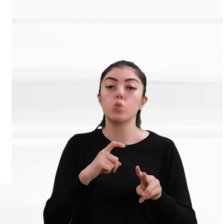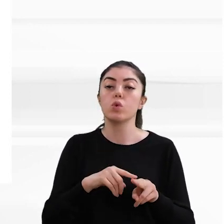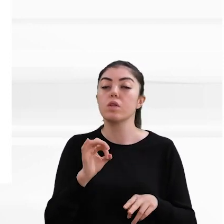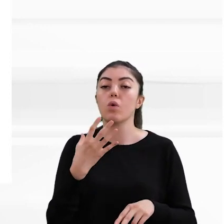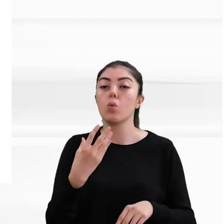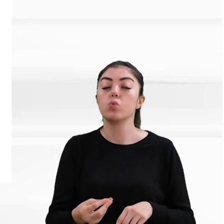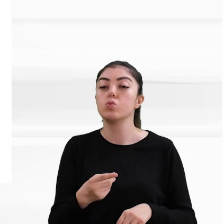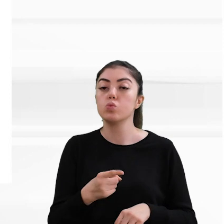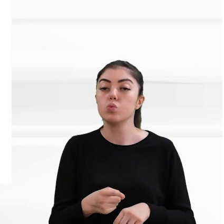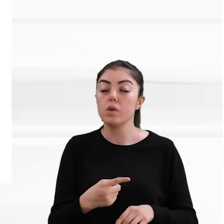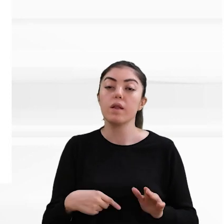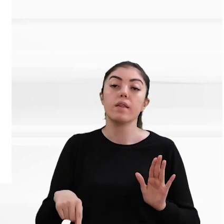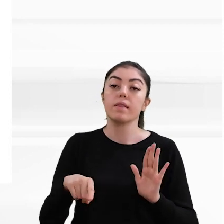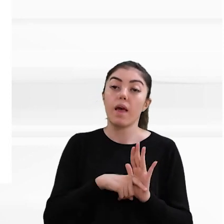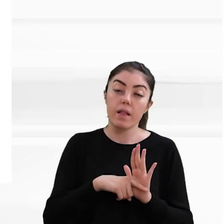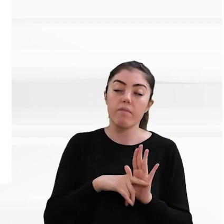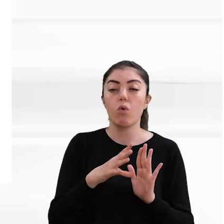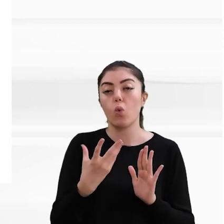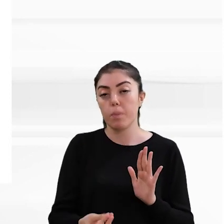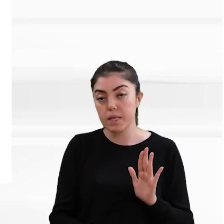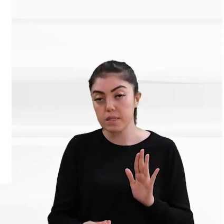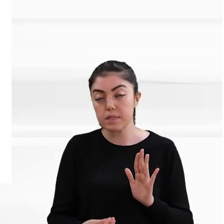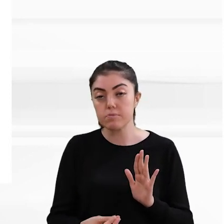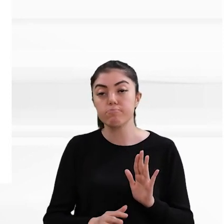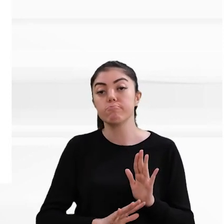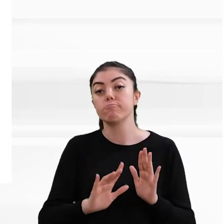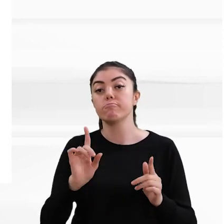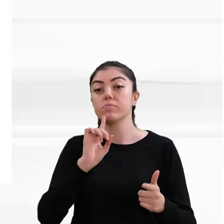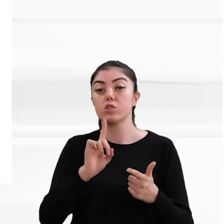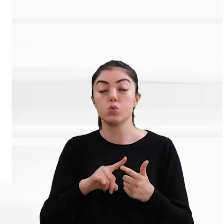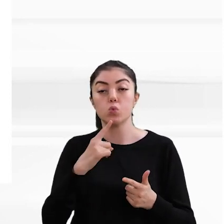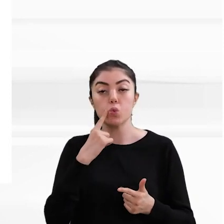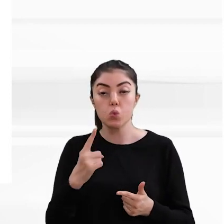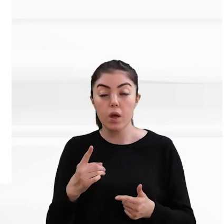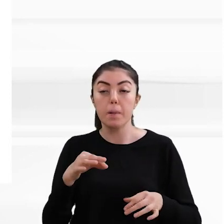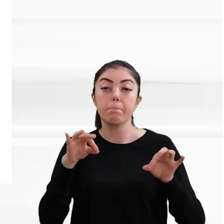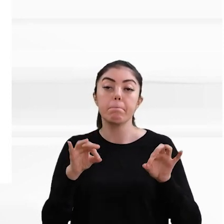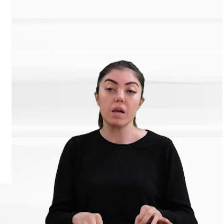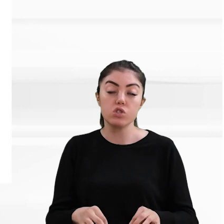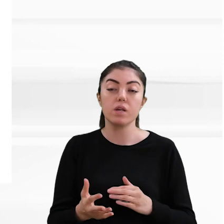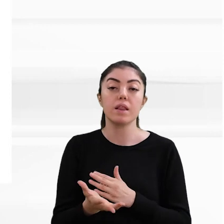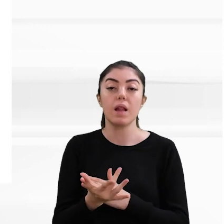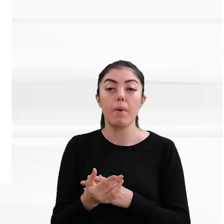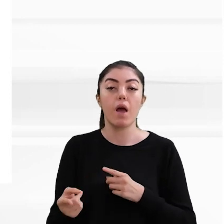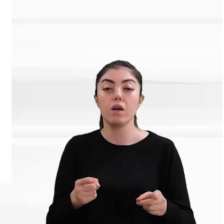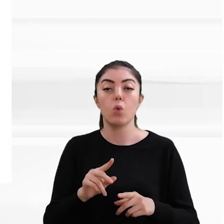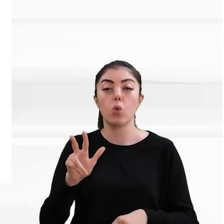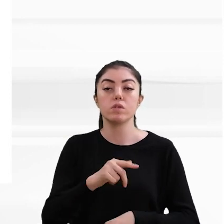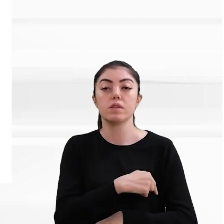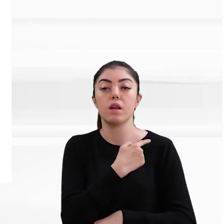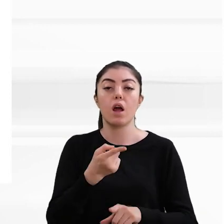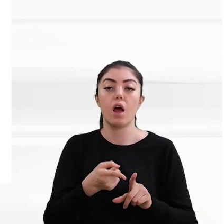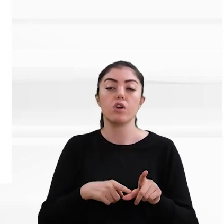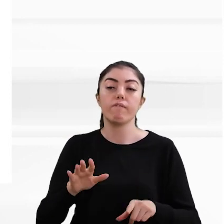kapanan elektroskobumuzun yükü negatif olabilir. Diğer elektroskobumuz da bakın